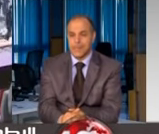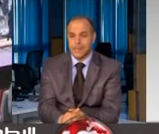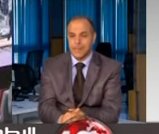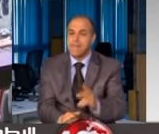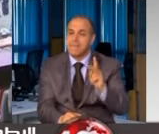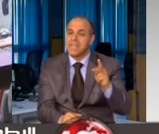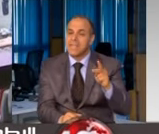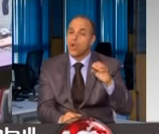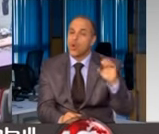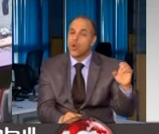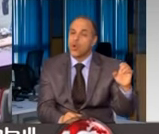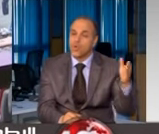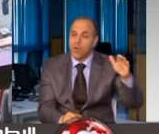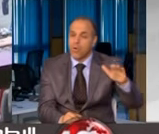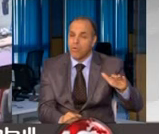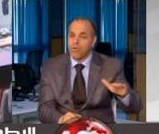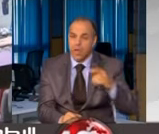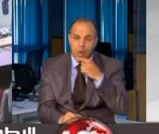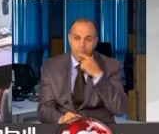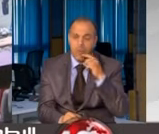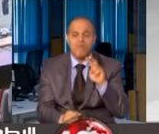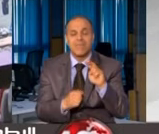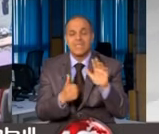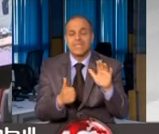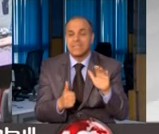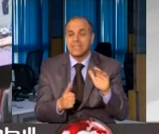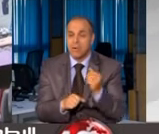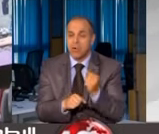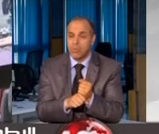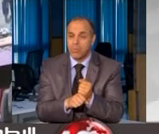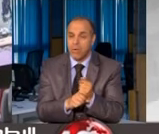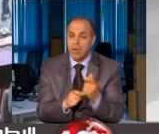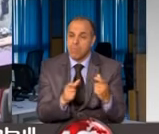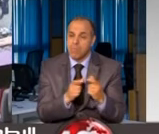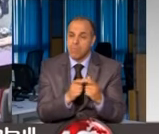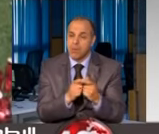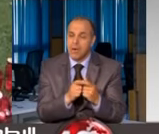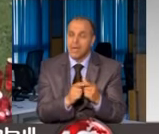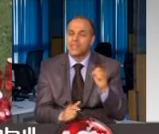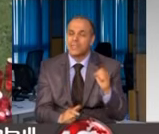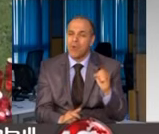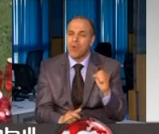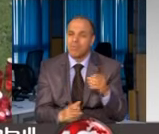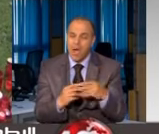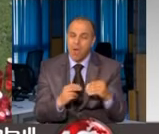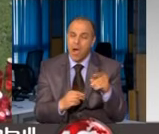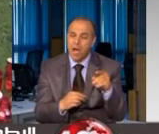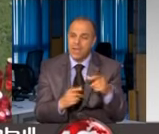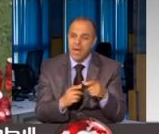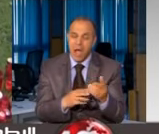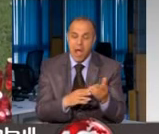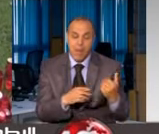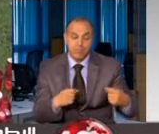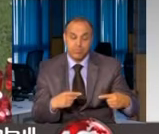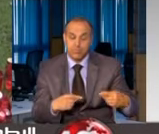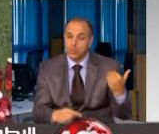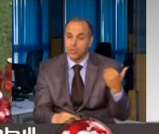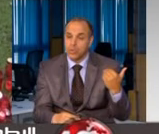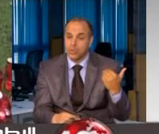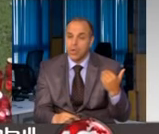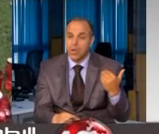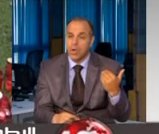باتريك كلود إيكانغ الذي توفي عن 26 عاما كان عزز صفوف دينامو بوخارست في انتقال حر، ولعب قبل ذلك